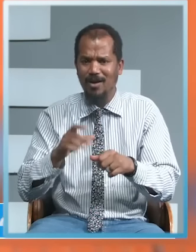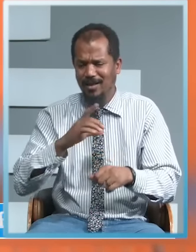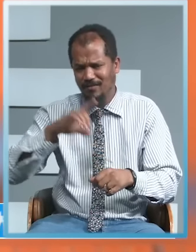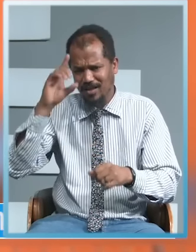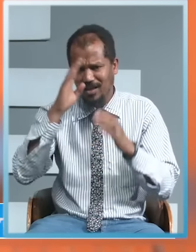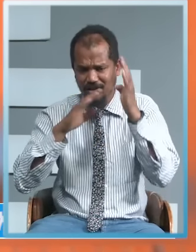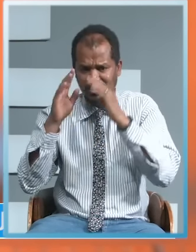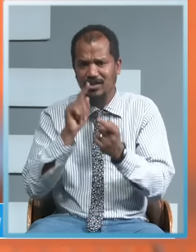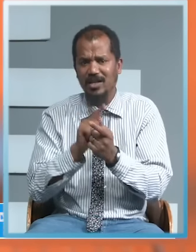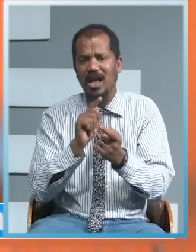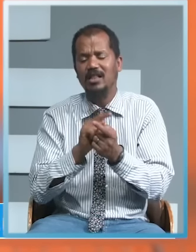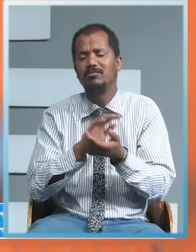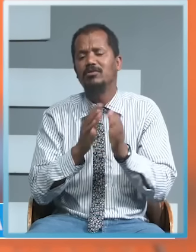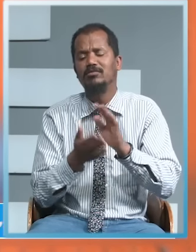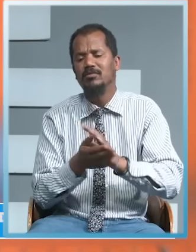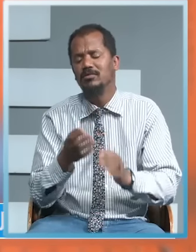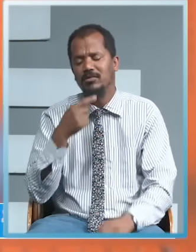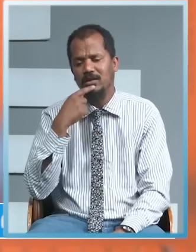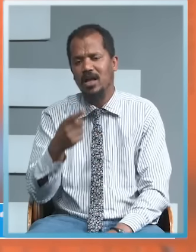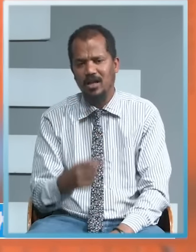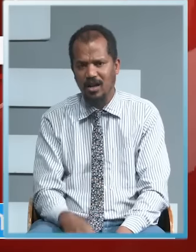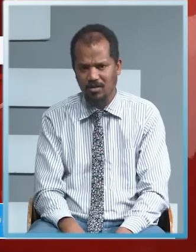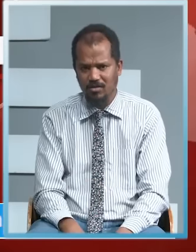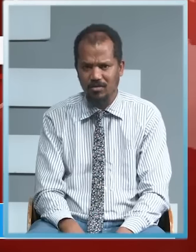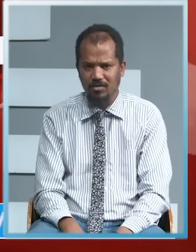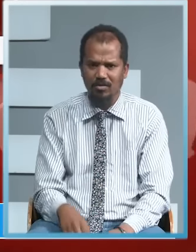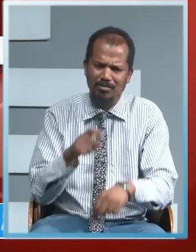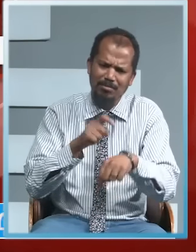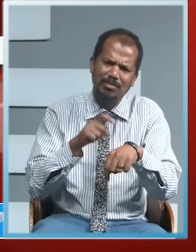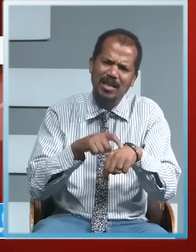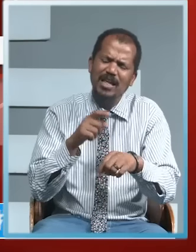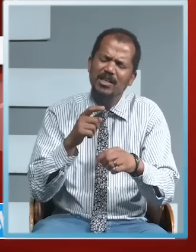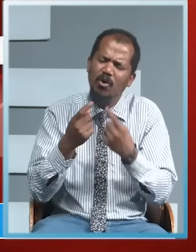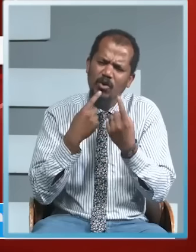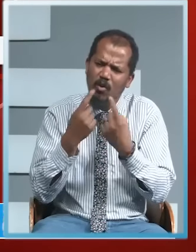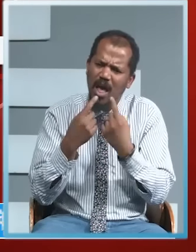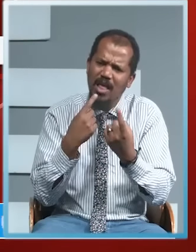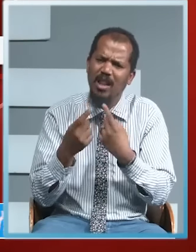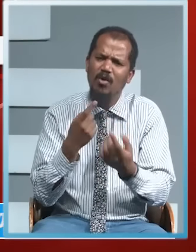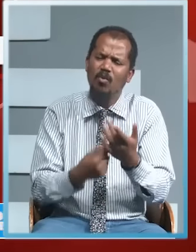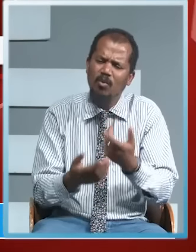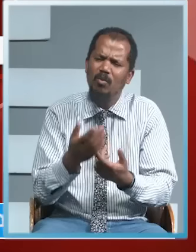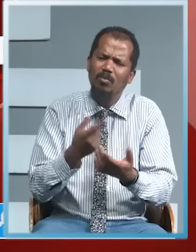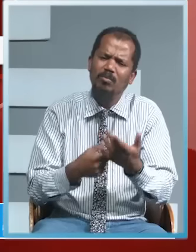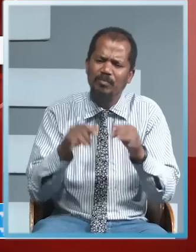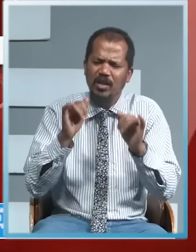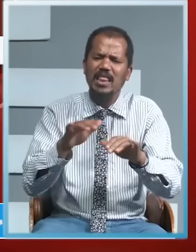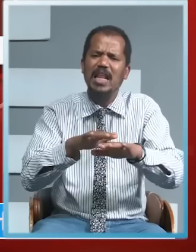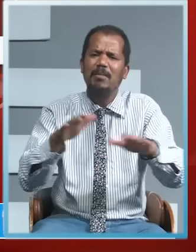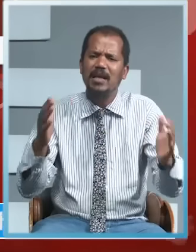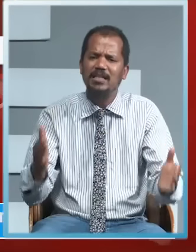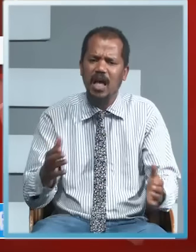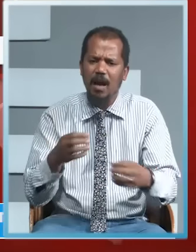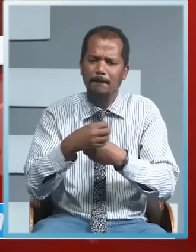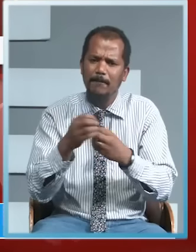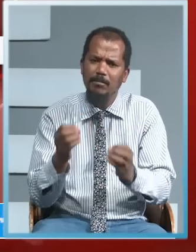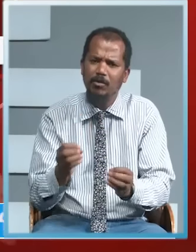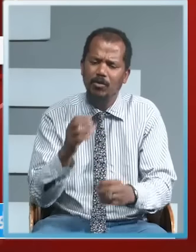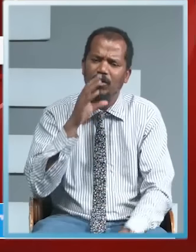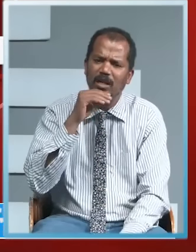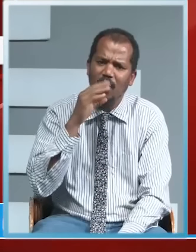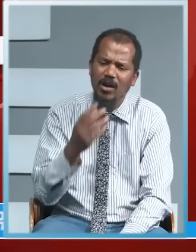ከፍተኛ ችግር እየገጠማቸው እንደሆነም ያነሳሉ። በየጊዜ እንወያያለን፣ ውይይታችን እዛው ጠረጴዛ ላይ ነው የሚውለው።